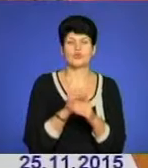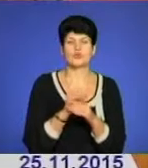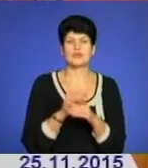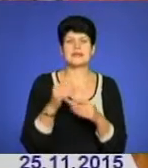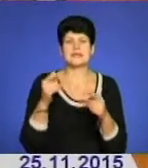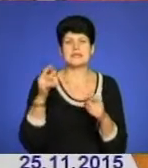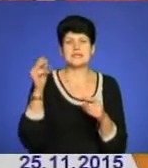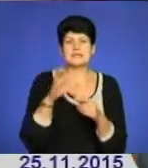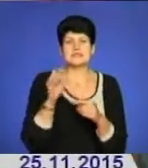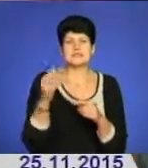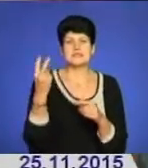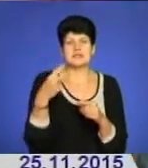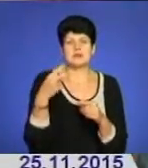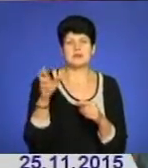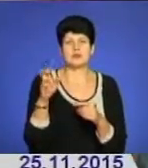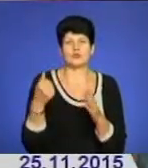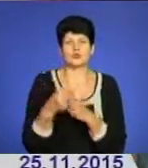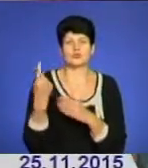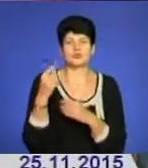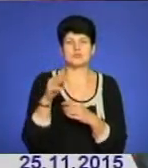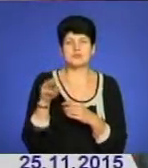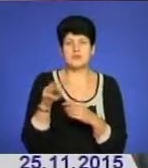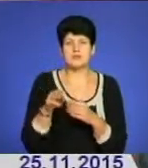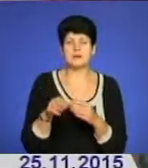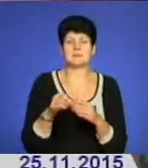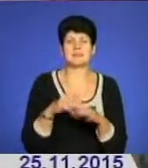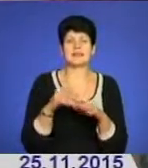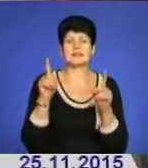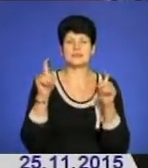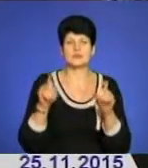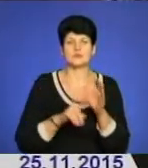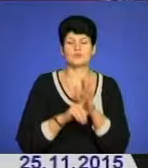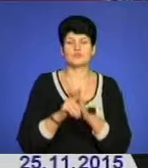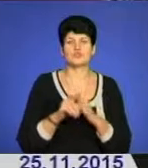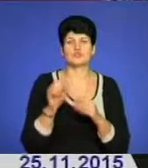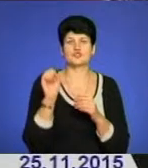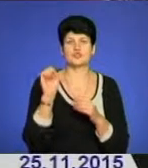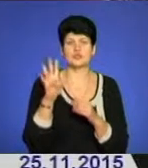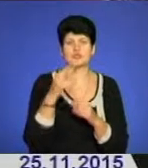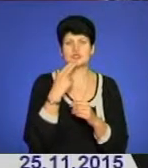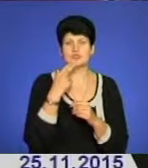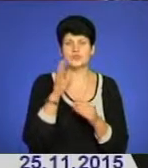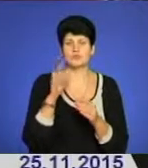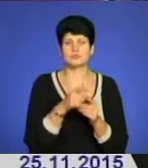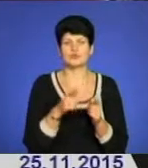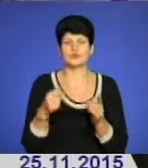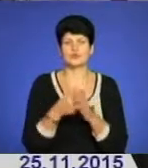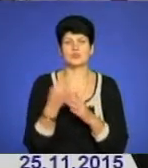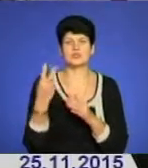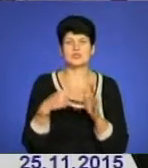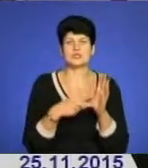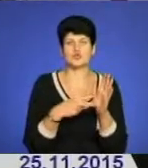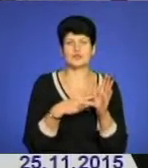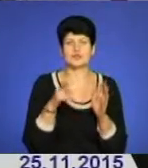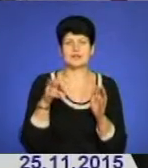20 березня по 1 травня. Саме ж тестування розпочнеться 14 червня і триватиме до 27 липня.